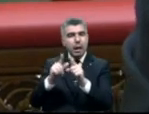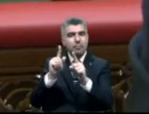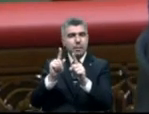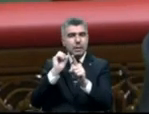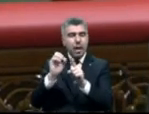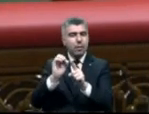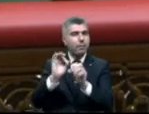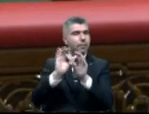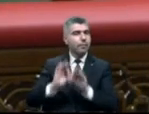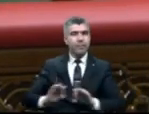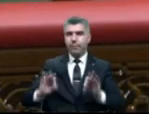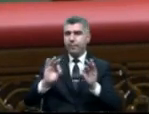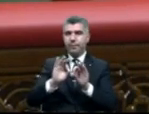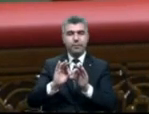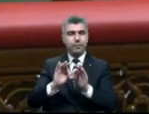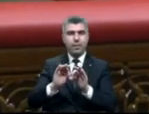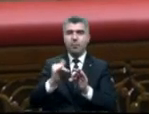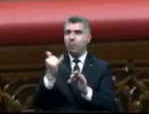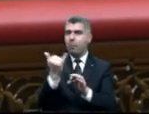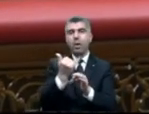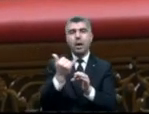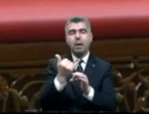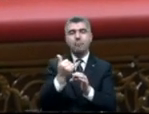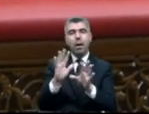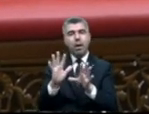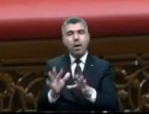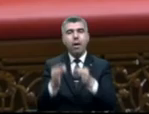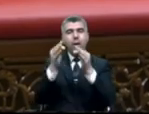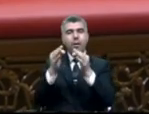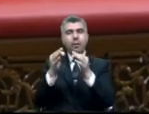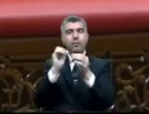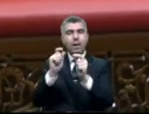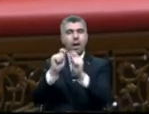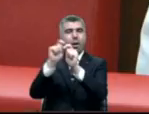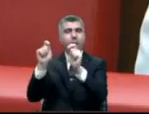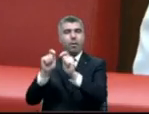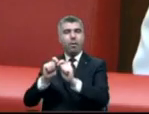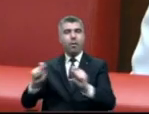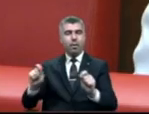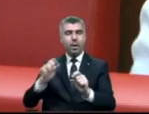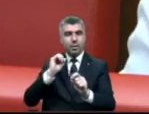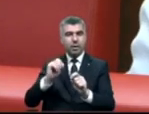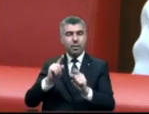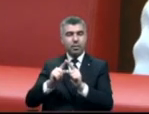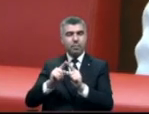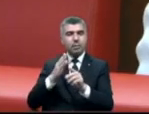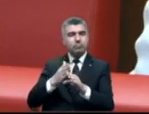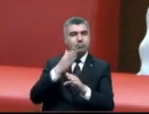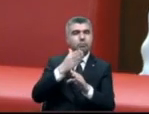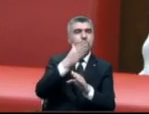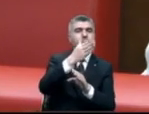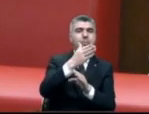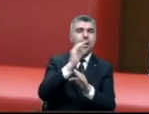اقتصادية وإنما يعد وبكل يقين خيارا استراتيجيا نروم من ورائه المضي